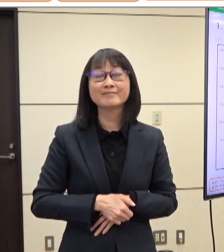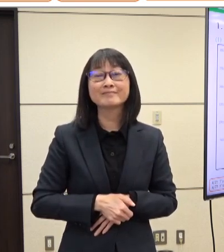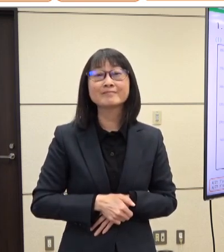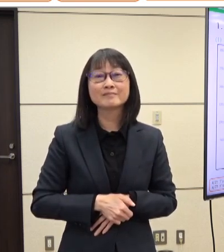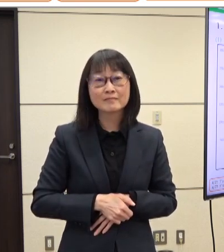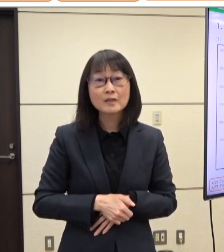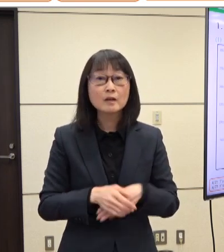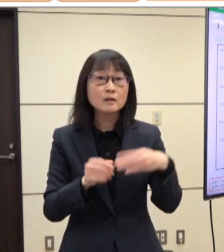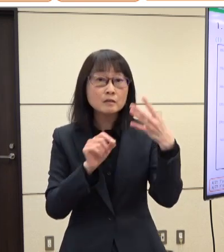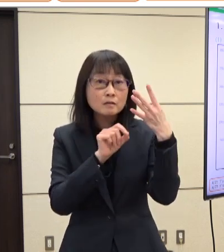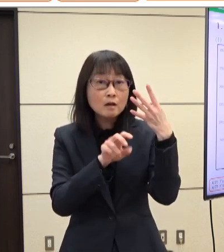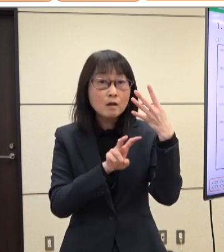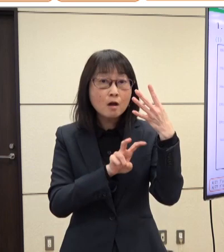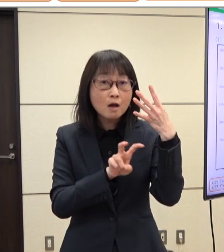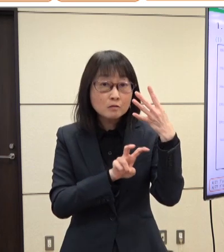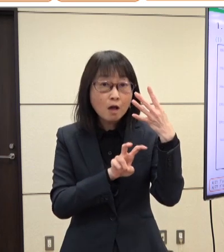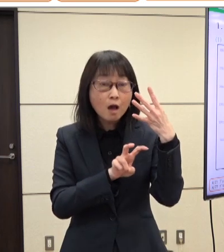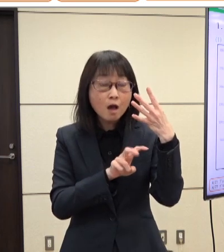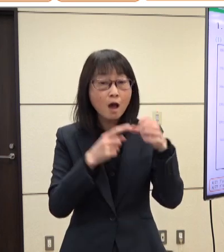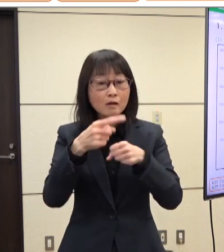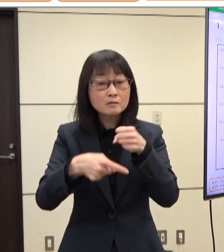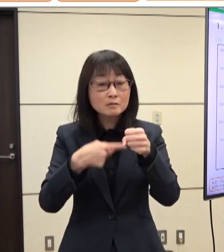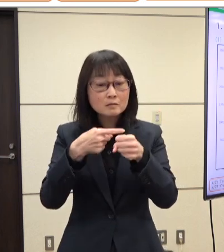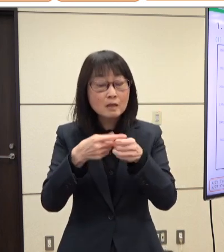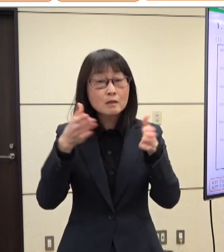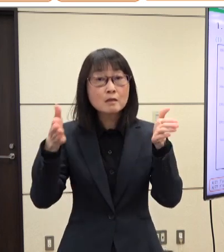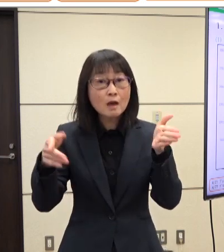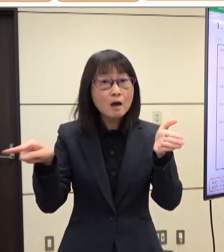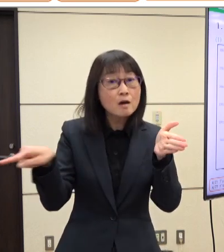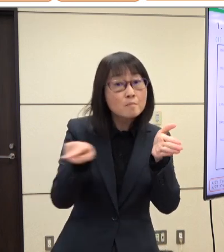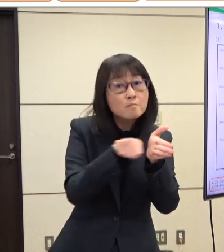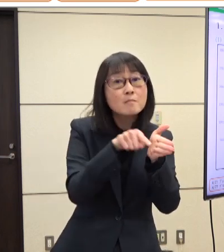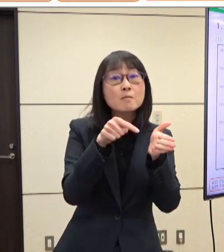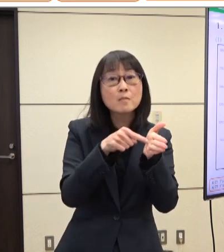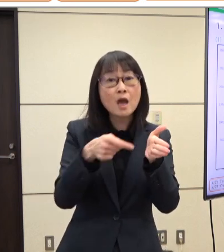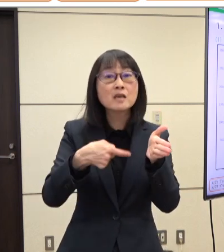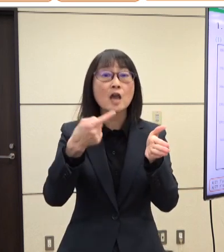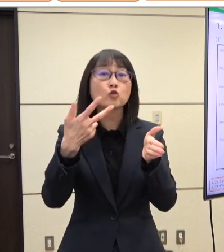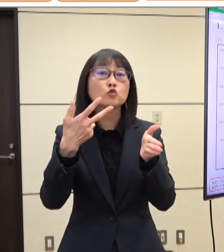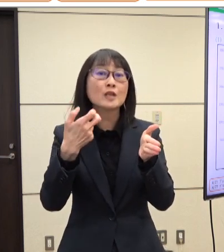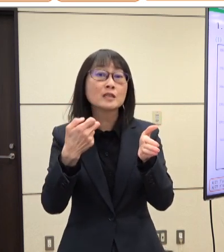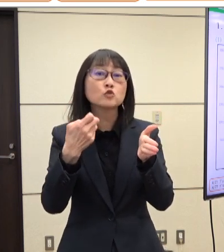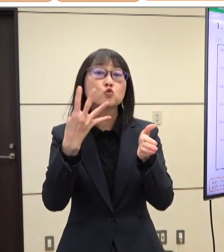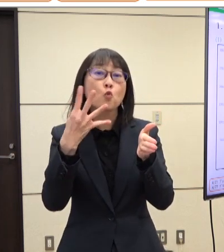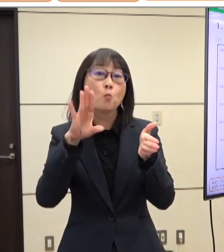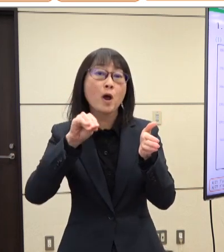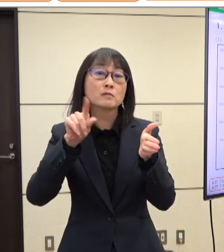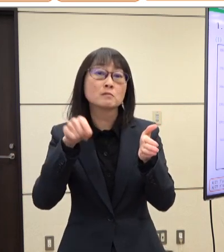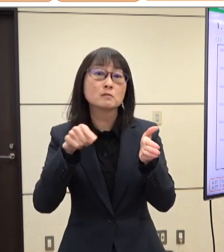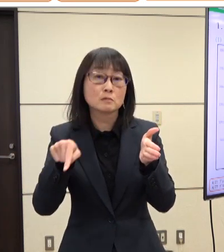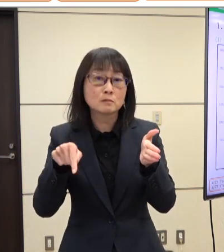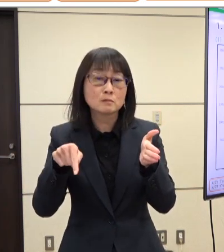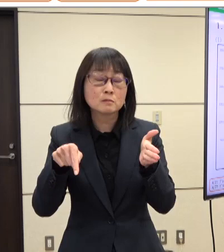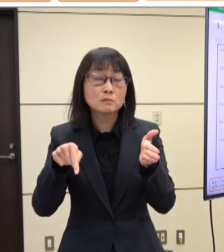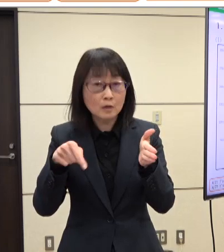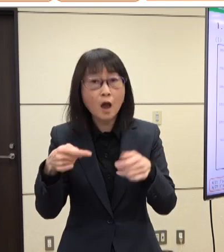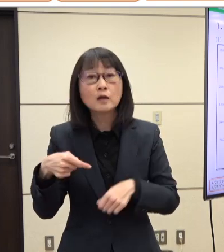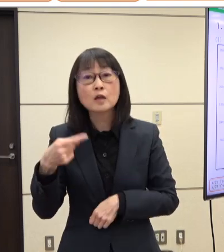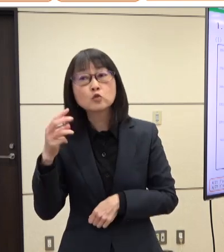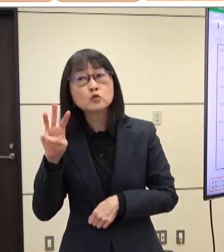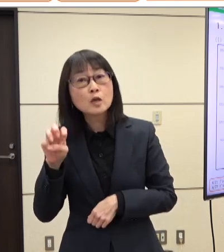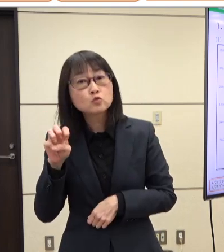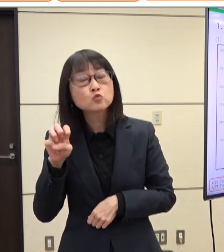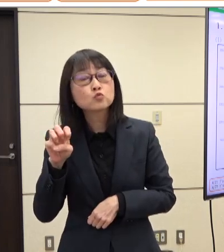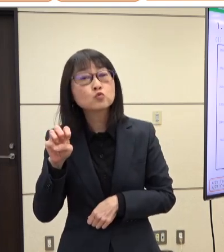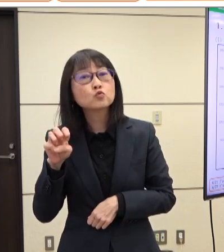4月の20日までの丸1年の人数で申し上げますと174万人ということで、133万人に